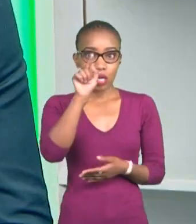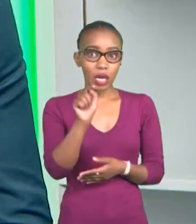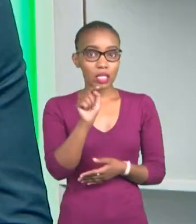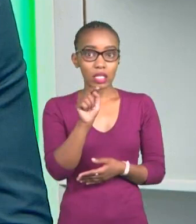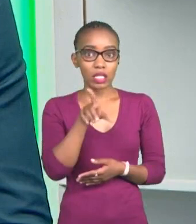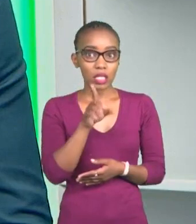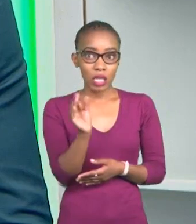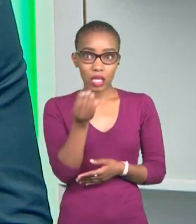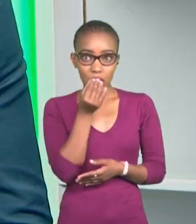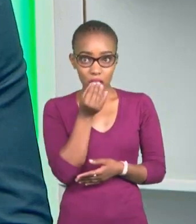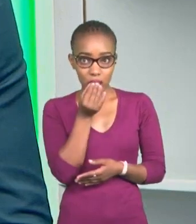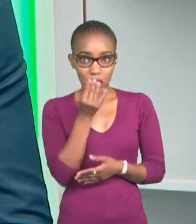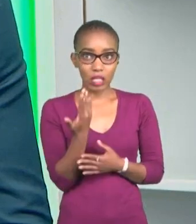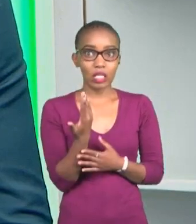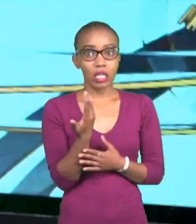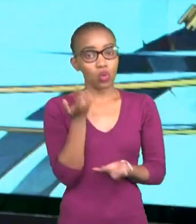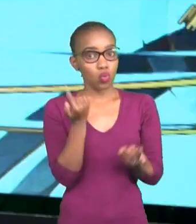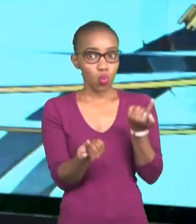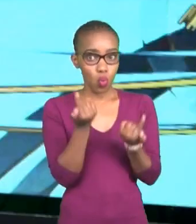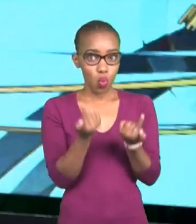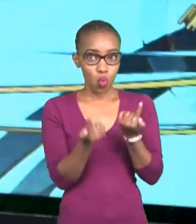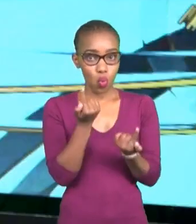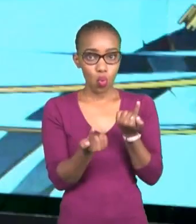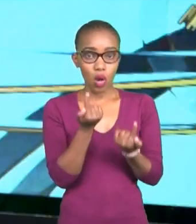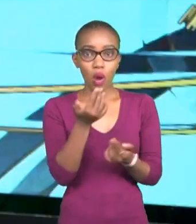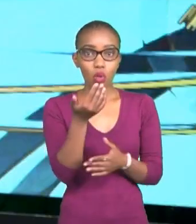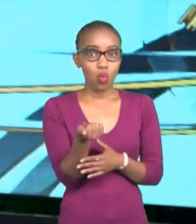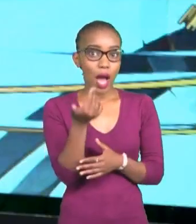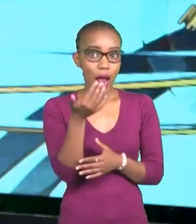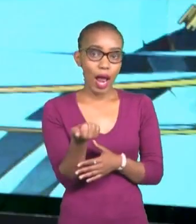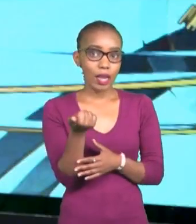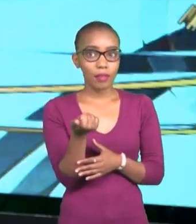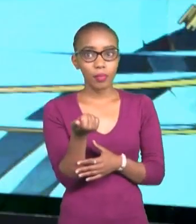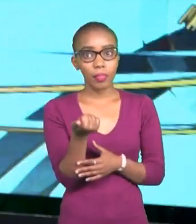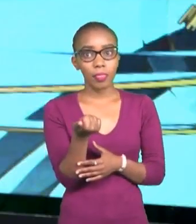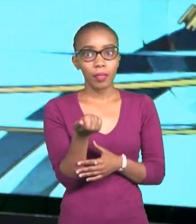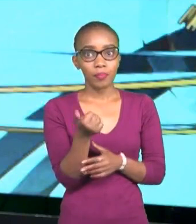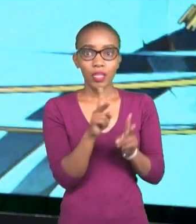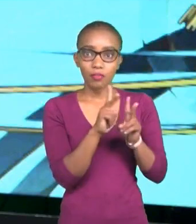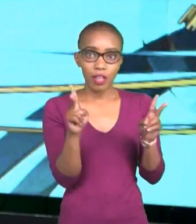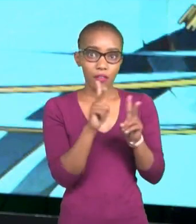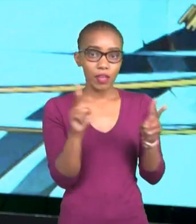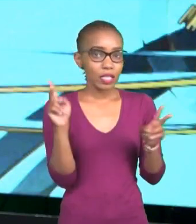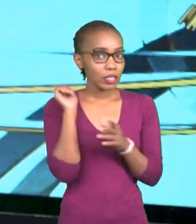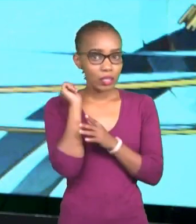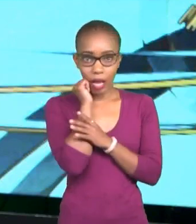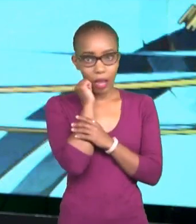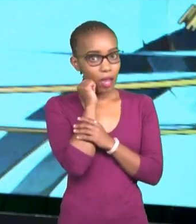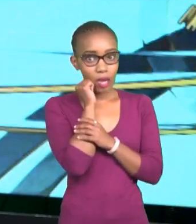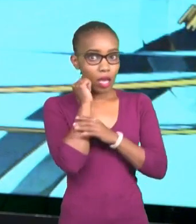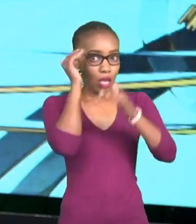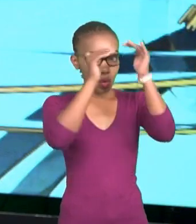asubuhi, unashika, unakaanga, unakula na ugali. It is very unfortunate. Hiyo ndio state ambayo iko pale